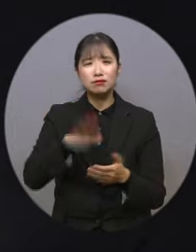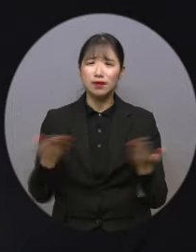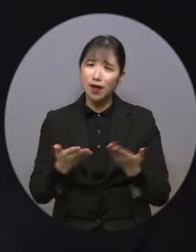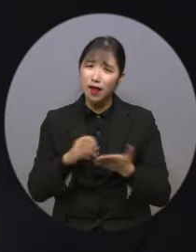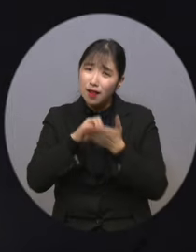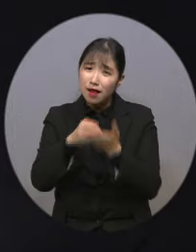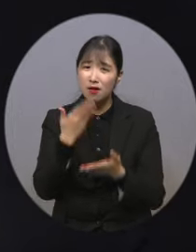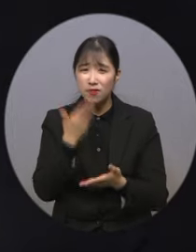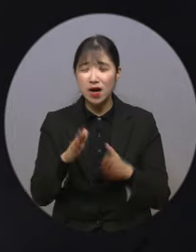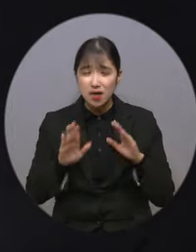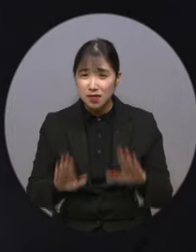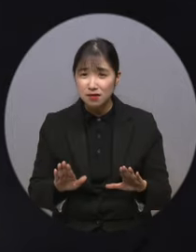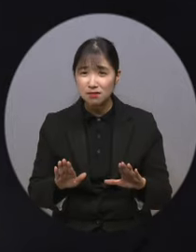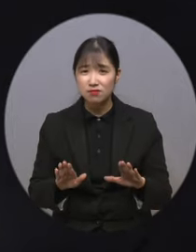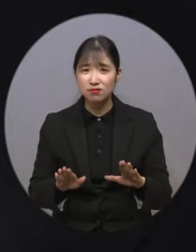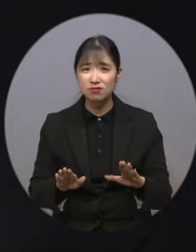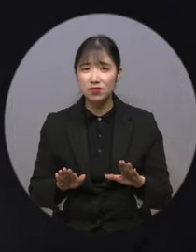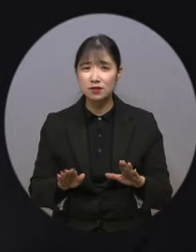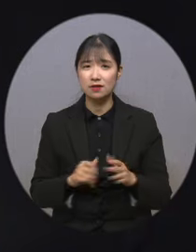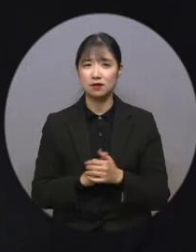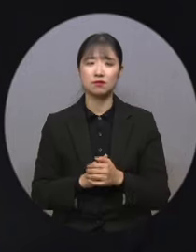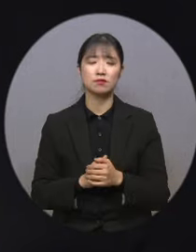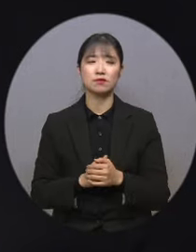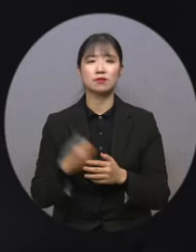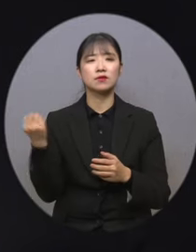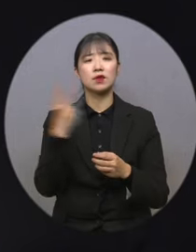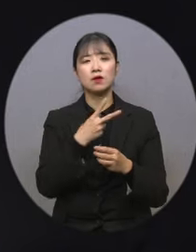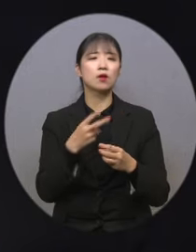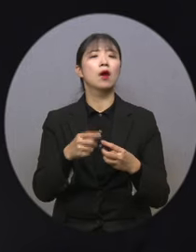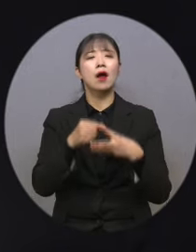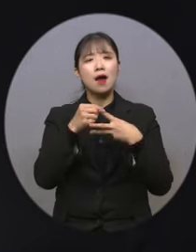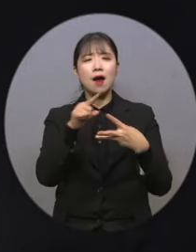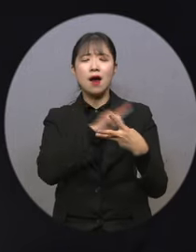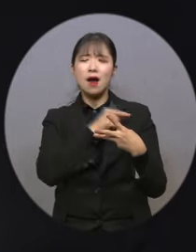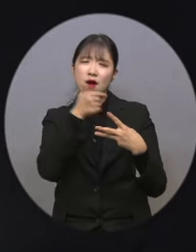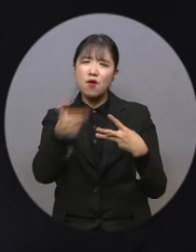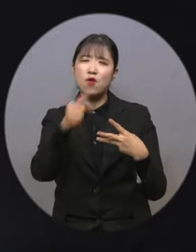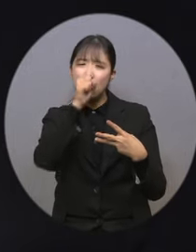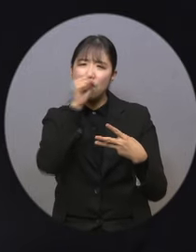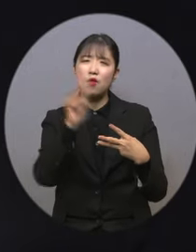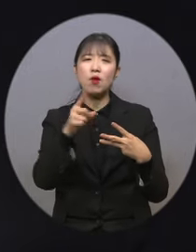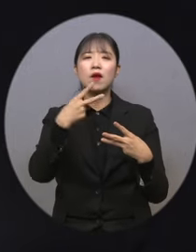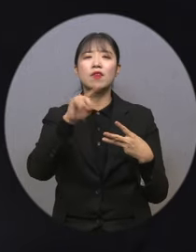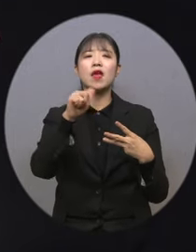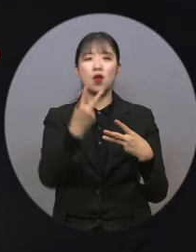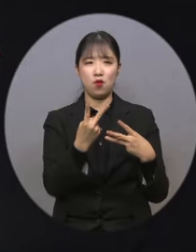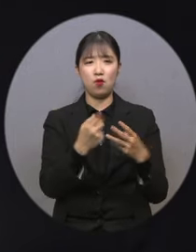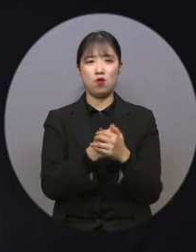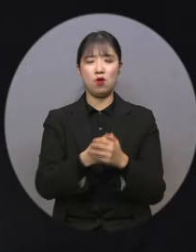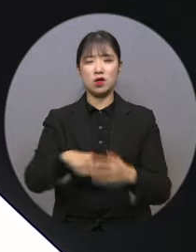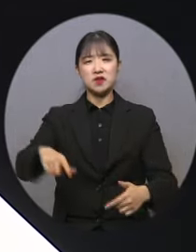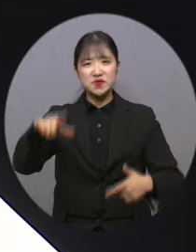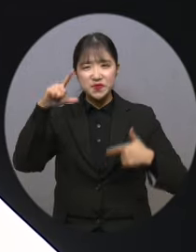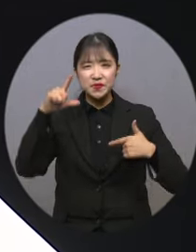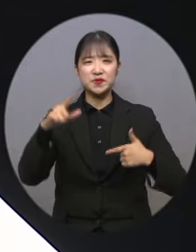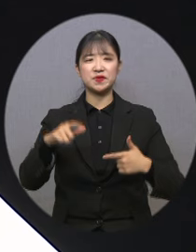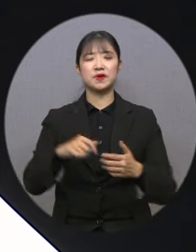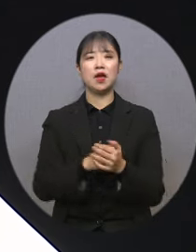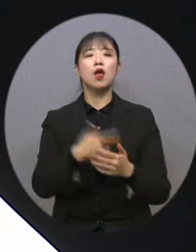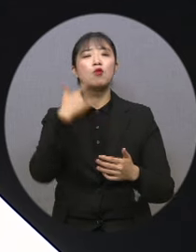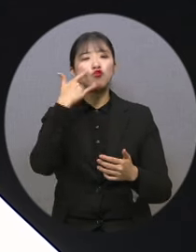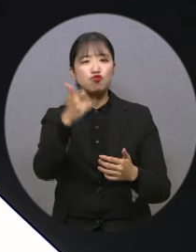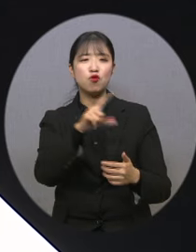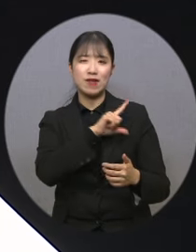줍니까 세번째 가장 큰 온대요 출세에 가지고 부모님이 이름을 높여